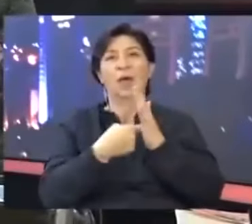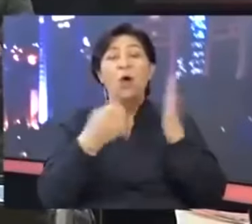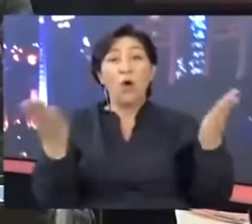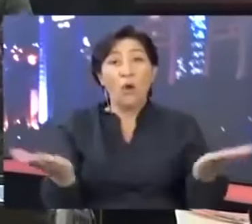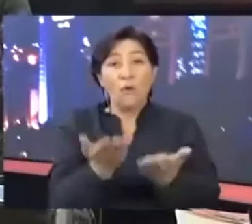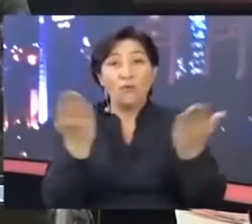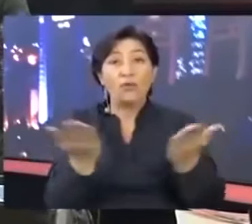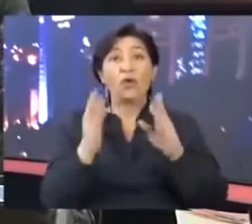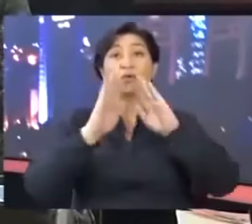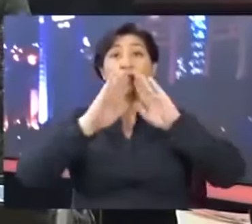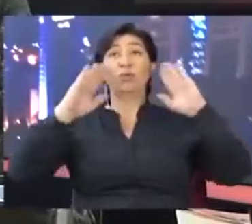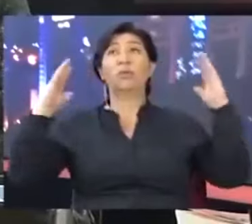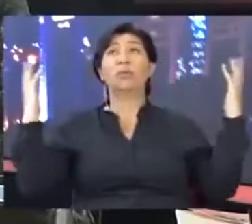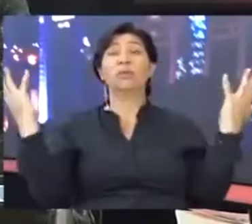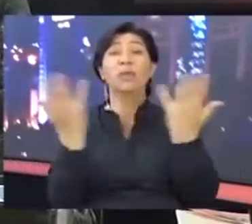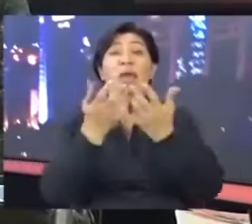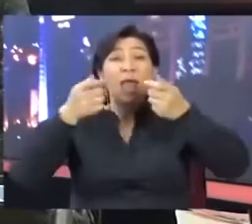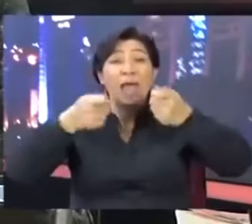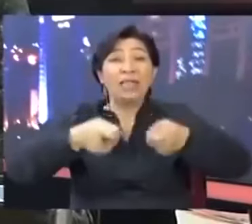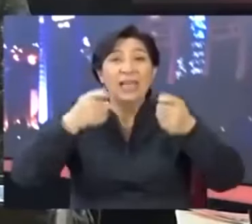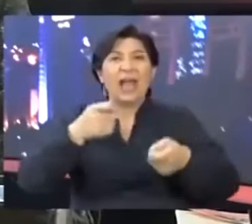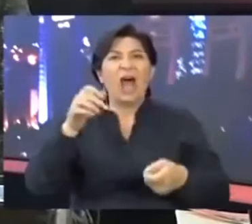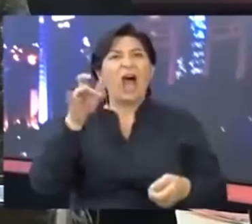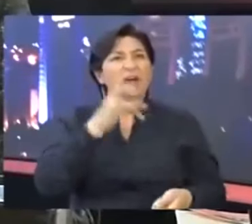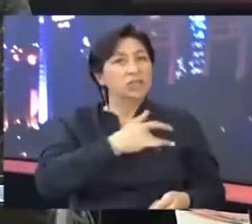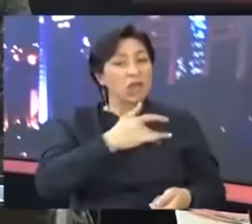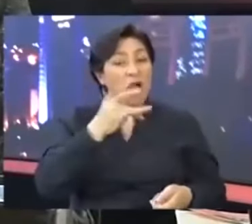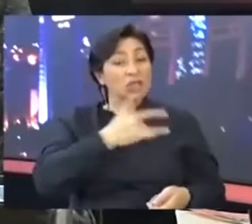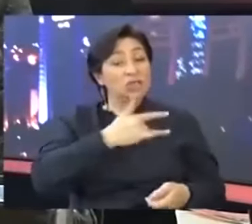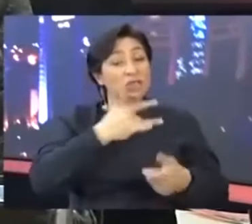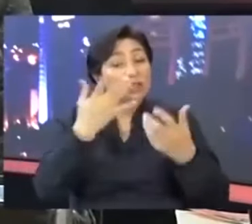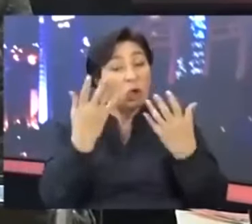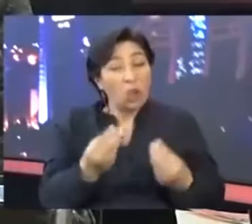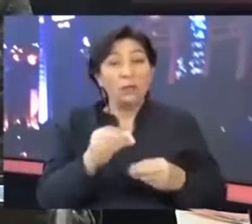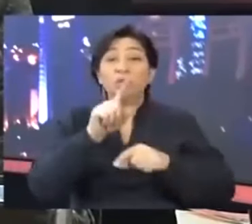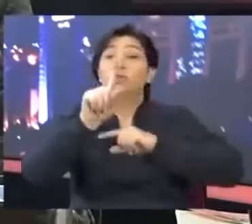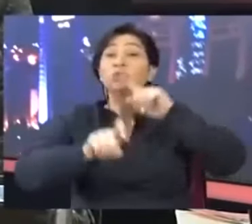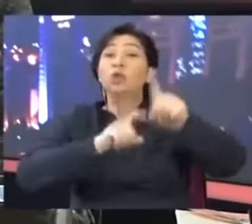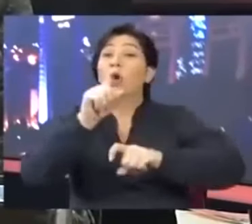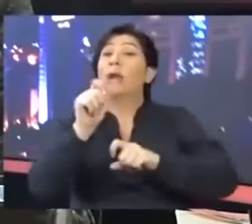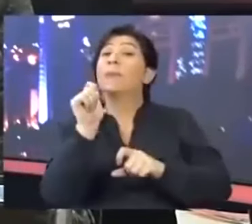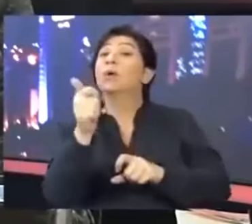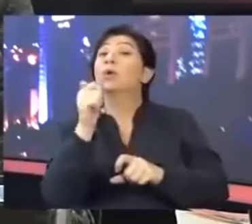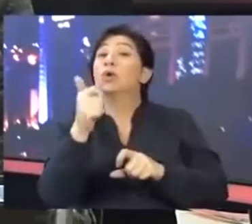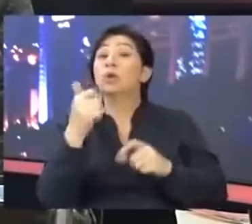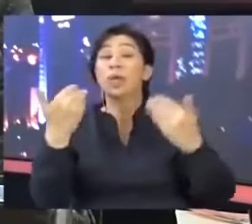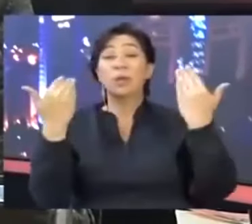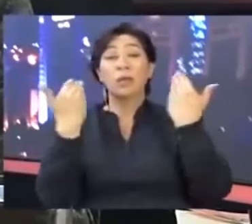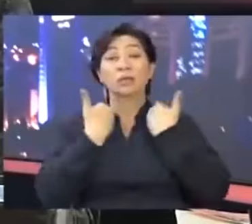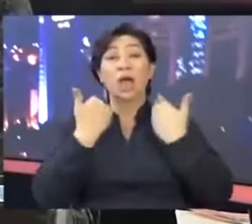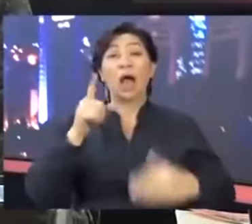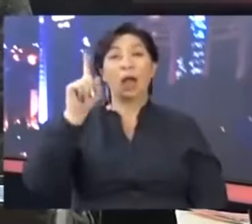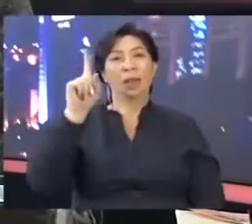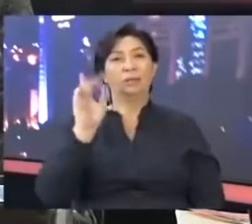övgü evreni eğiten acıyan acıyıcı olan sorgulama gününün Yargıcı